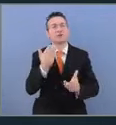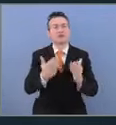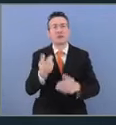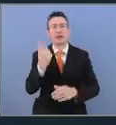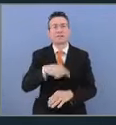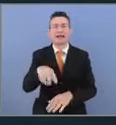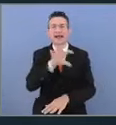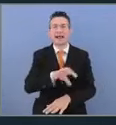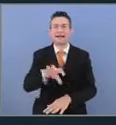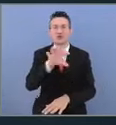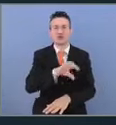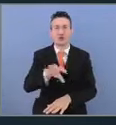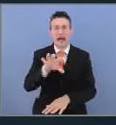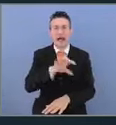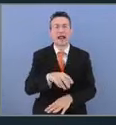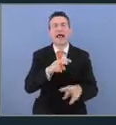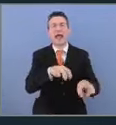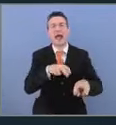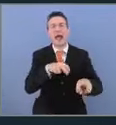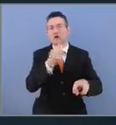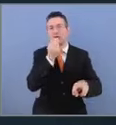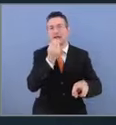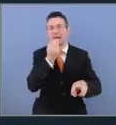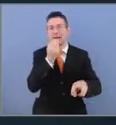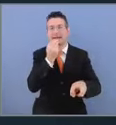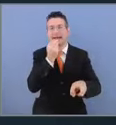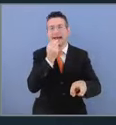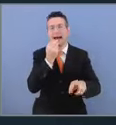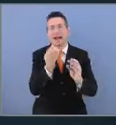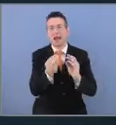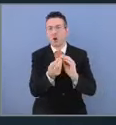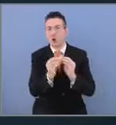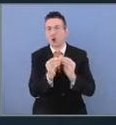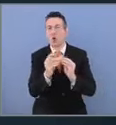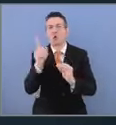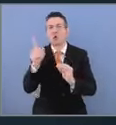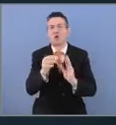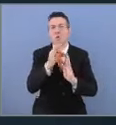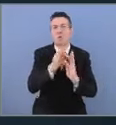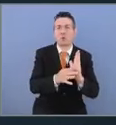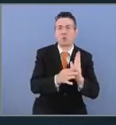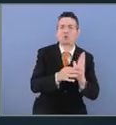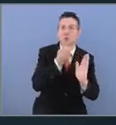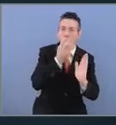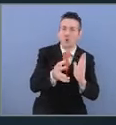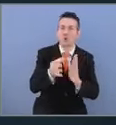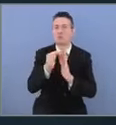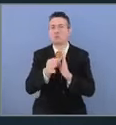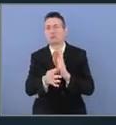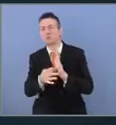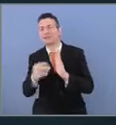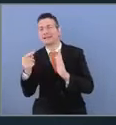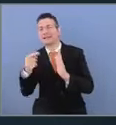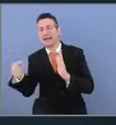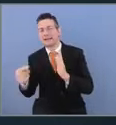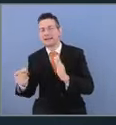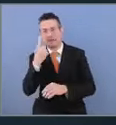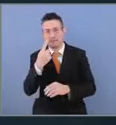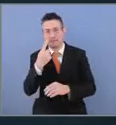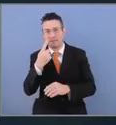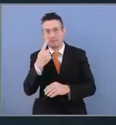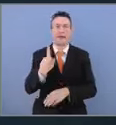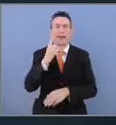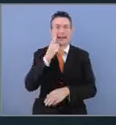tema dell'agroalimentare, specificando a vostro parere quali sono i punti di forza e i punti di debolezza della strategia. E vi ricordo che sempre